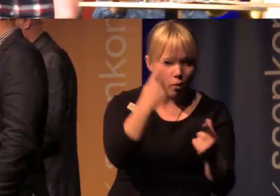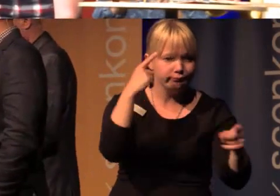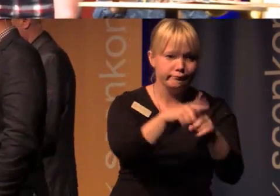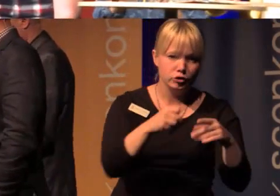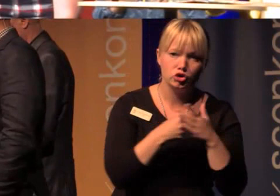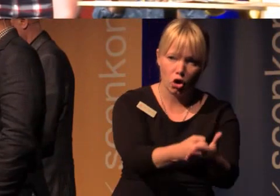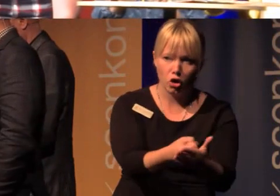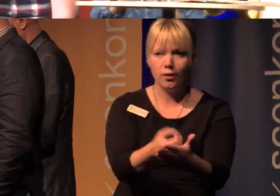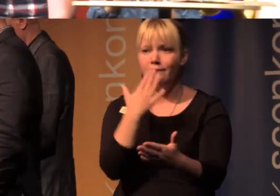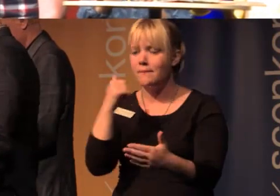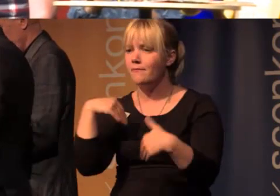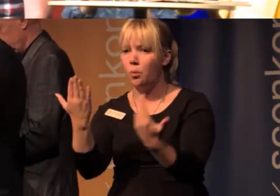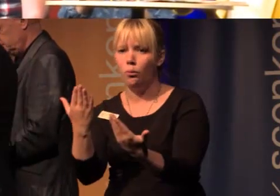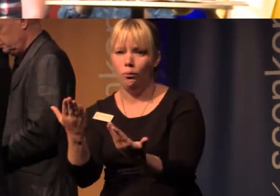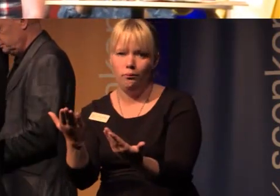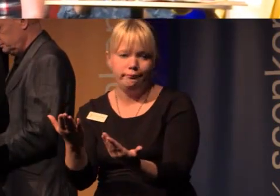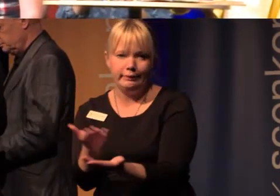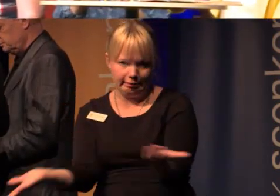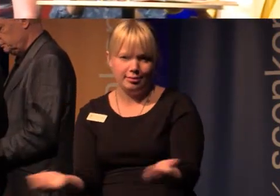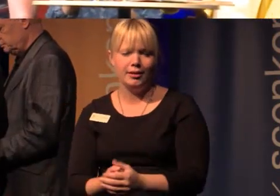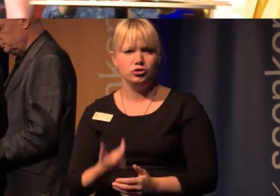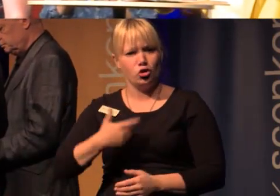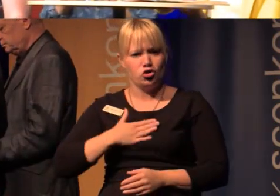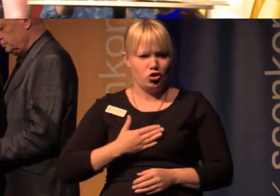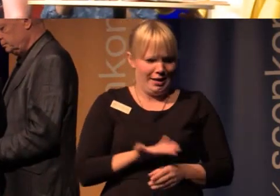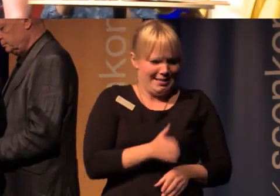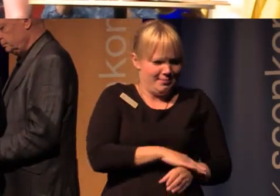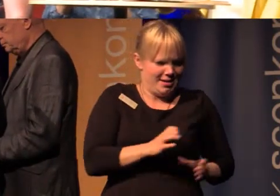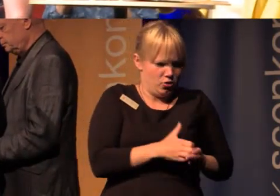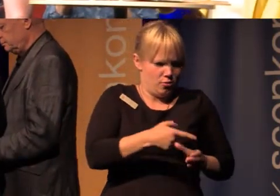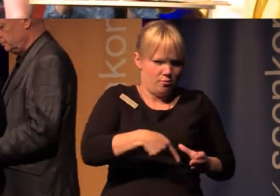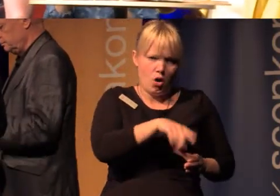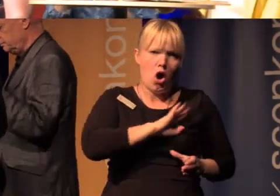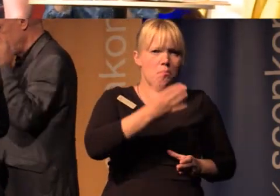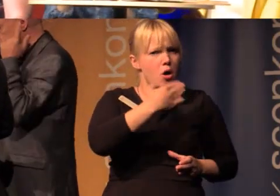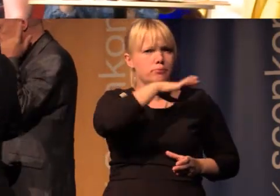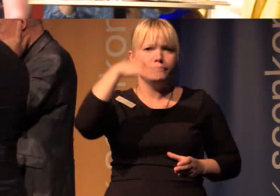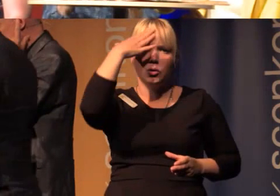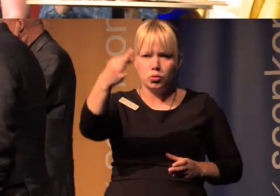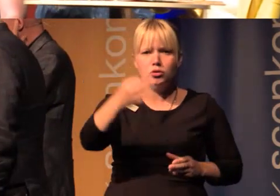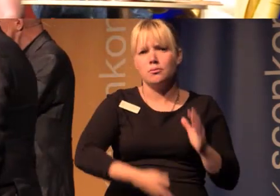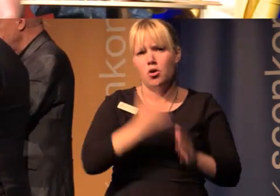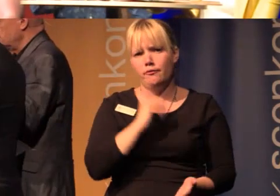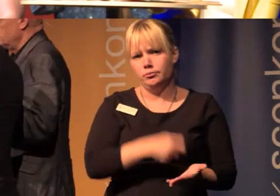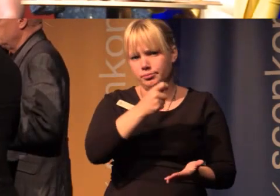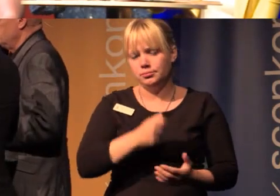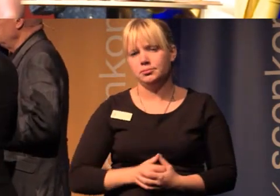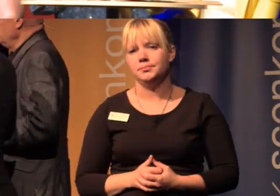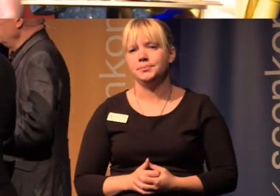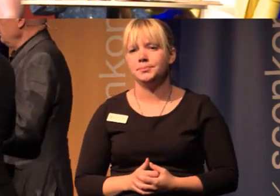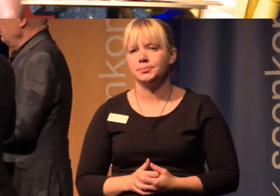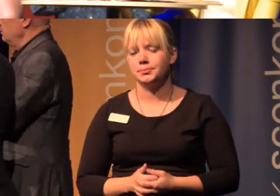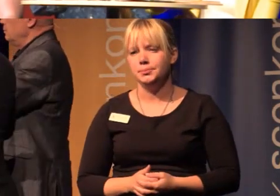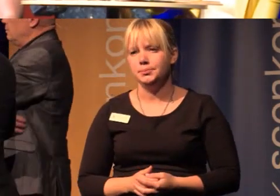avstånd måste gälla. Så på något sätt så får det vara experter som är väl insatta i det. Men vad som också måste gälla är att man inte